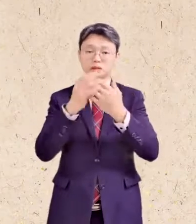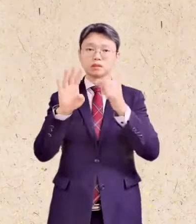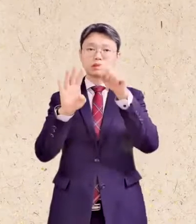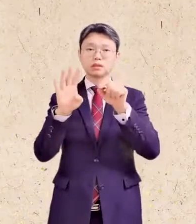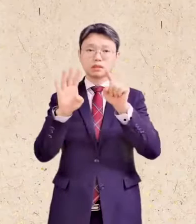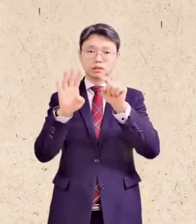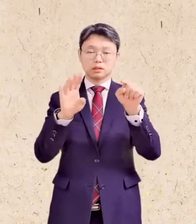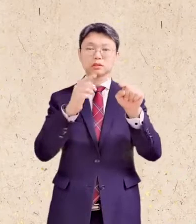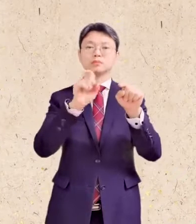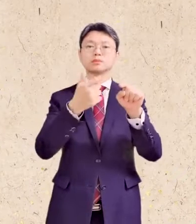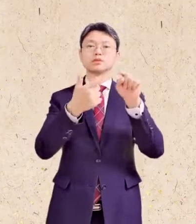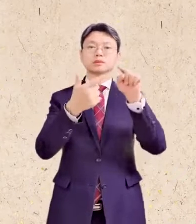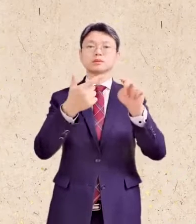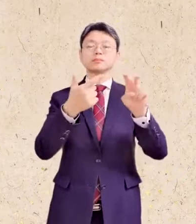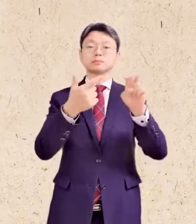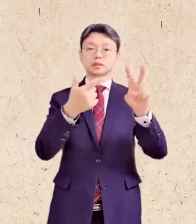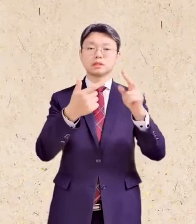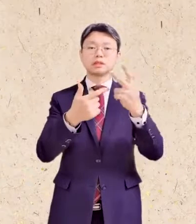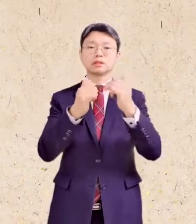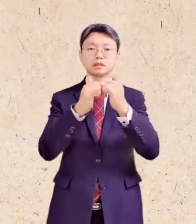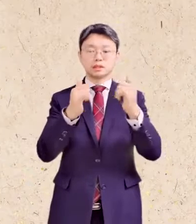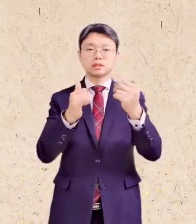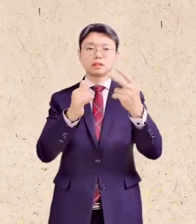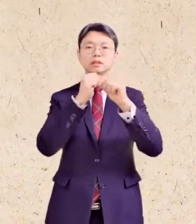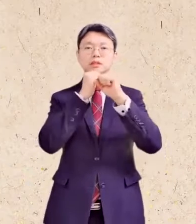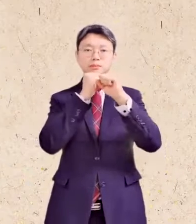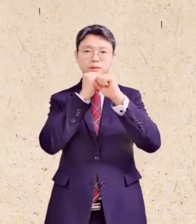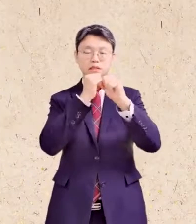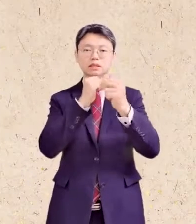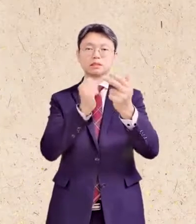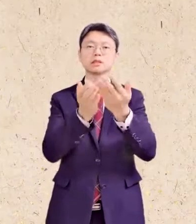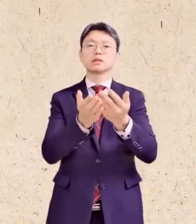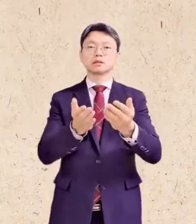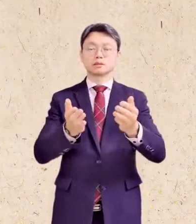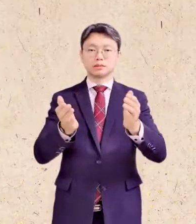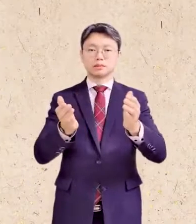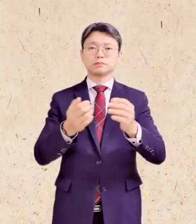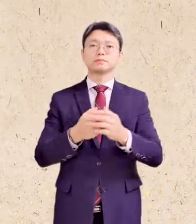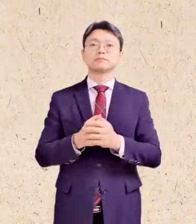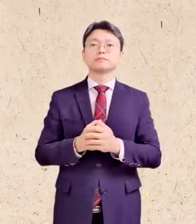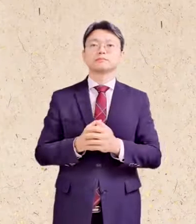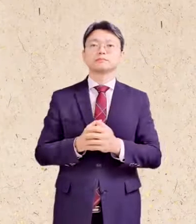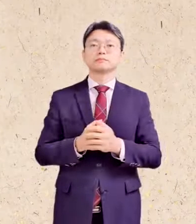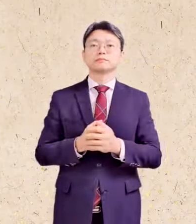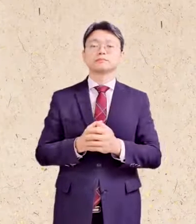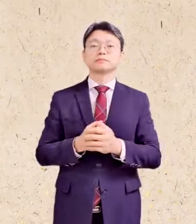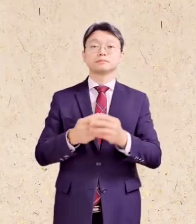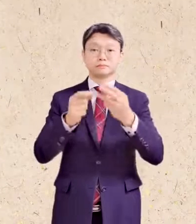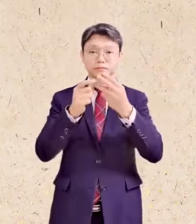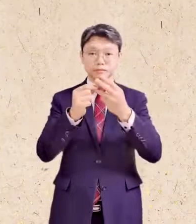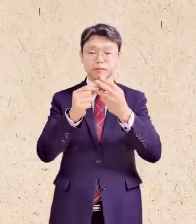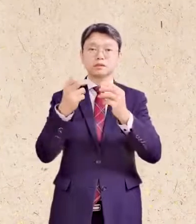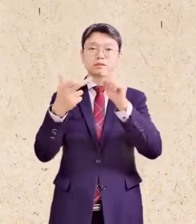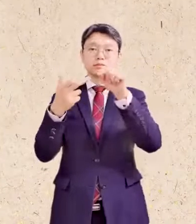것이고, 두 번째 환상은 4장 1절에서 16장 22절까지 7인, 7나팔, 7대접에 관한